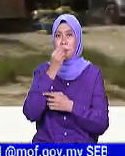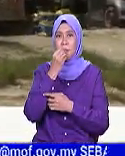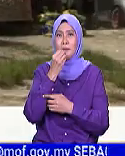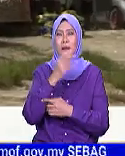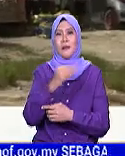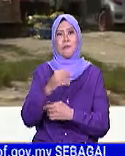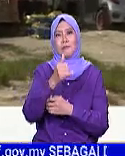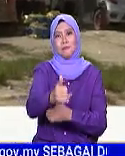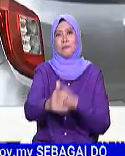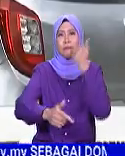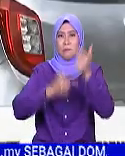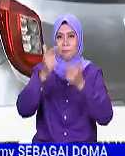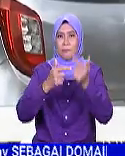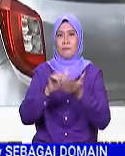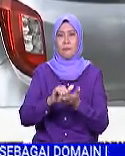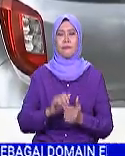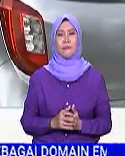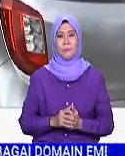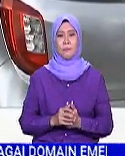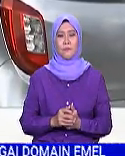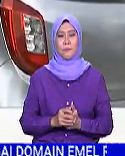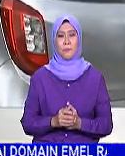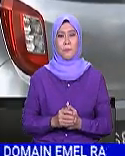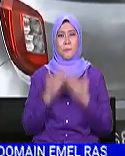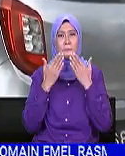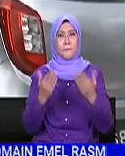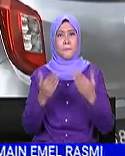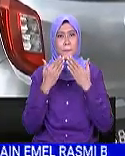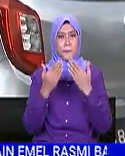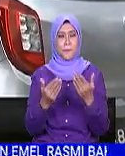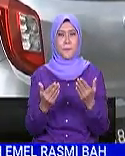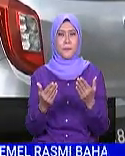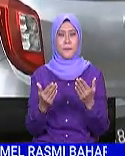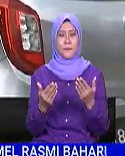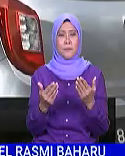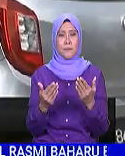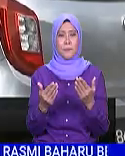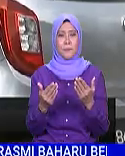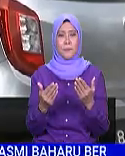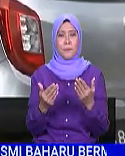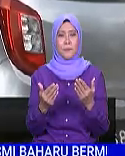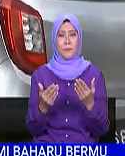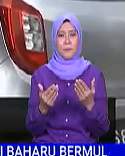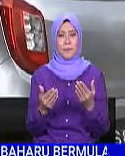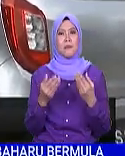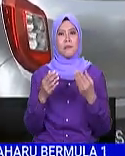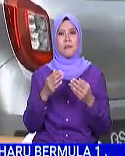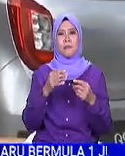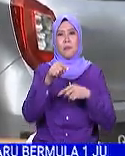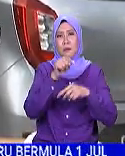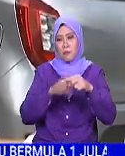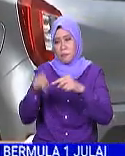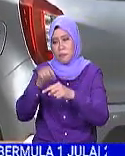dalam kunjungan itu Terima kasih Ameh gaya bakal kita tahu percaya atau bagi rata-rata lah